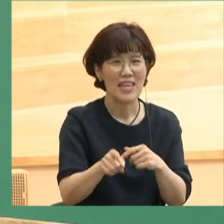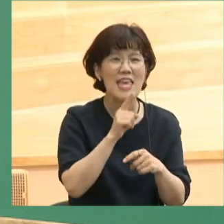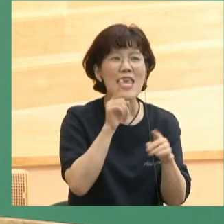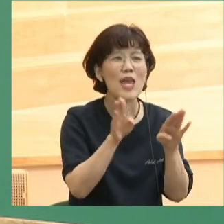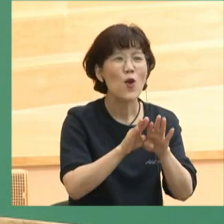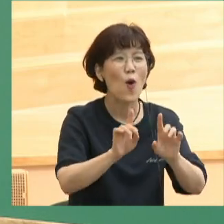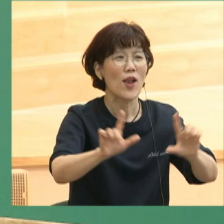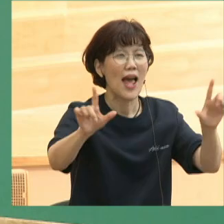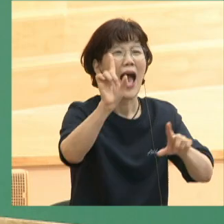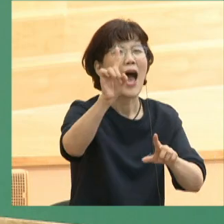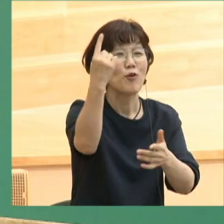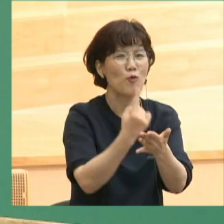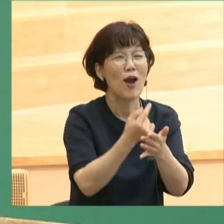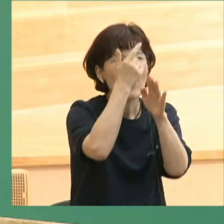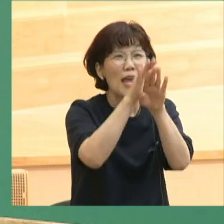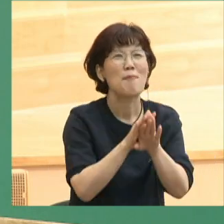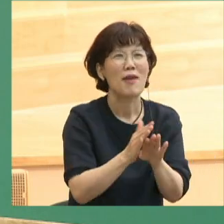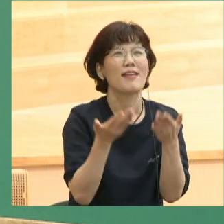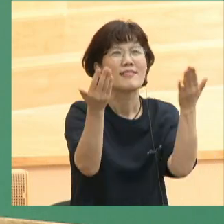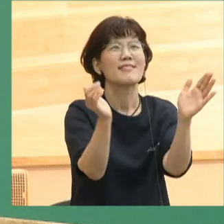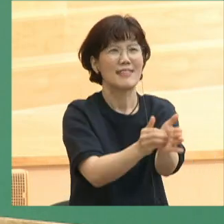말고, 그건 기본이지.